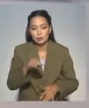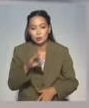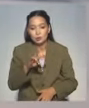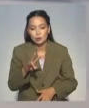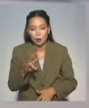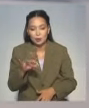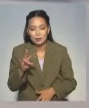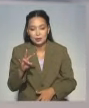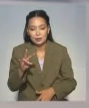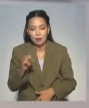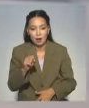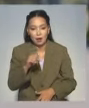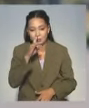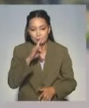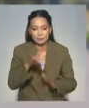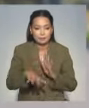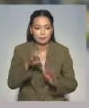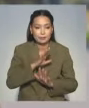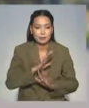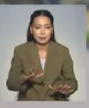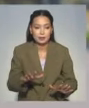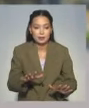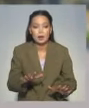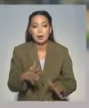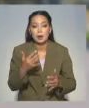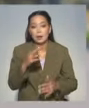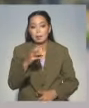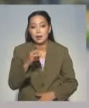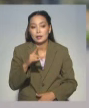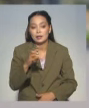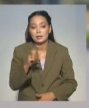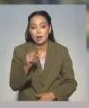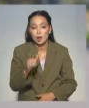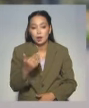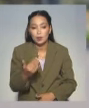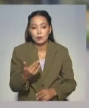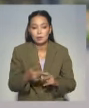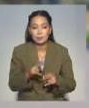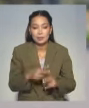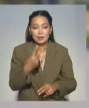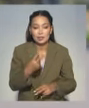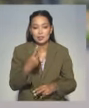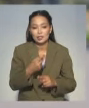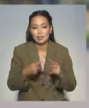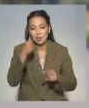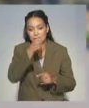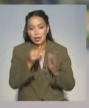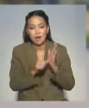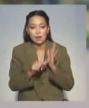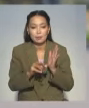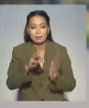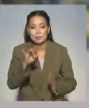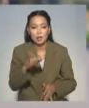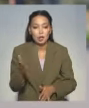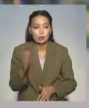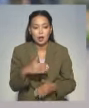өндірілмеген. Өзен мұнай газда Маңғыстау облысында біздер осы соңғы 2-2 жарым жылдың ішінде 60 миллиардқа